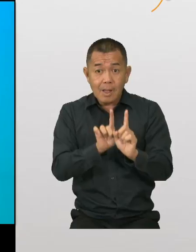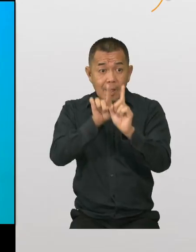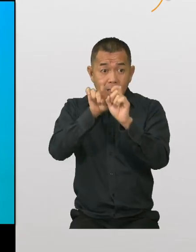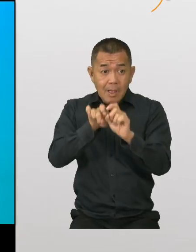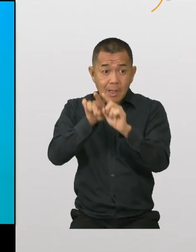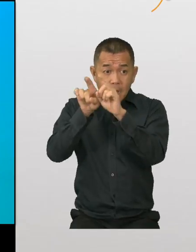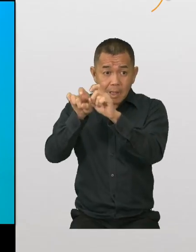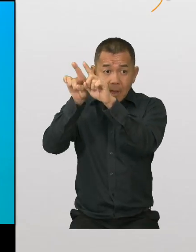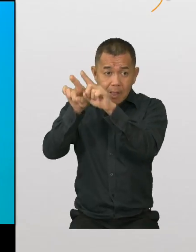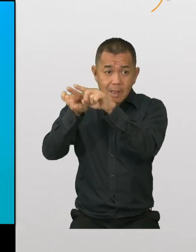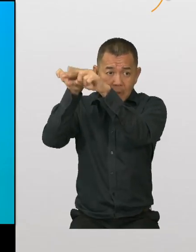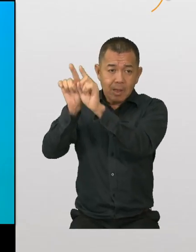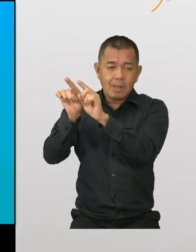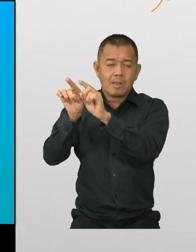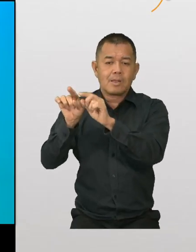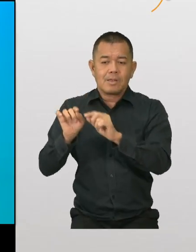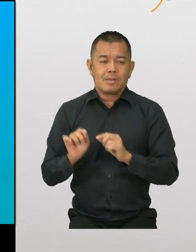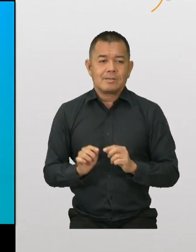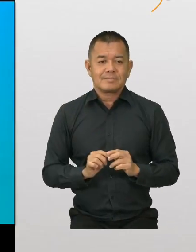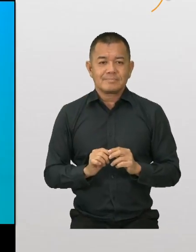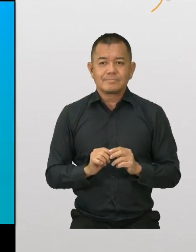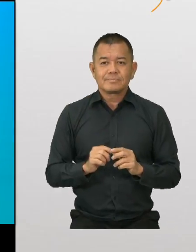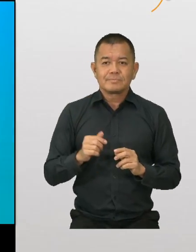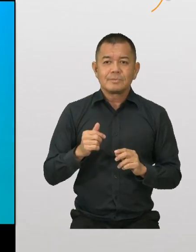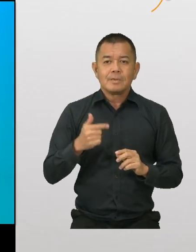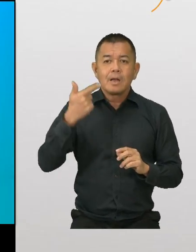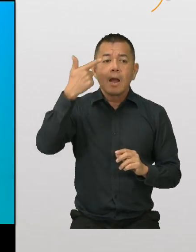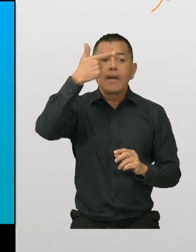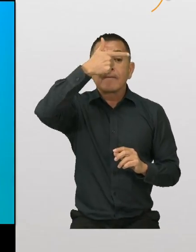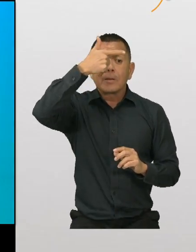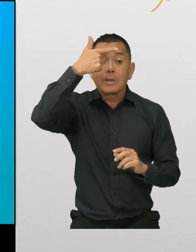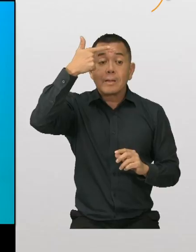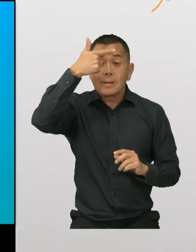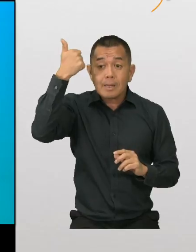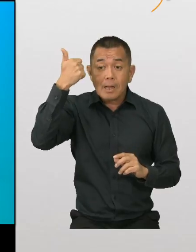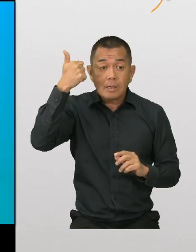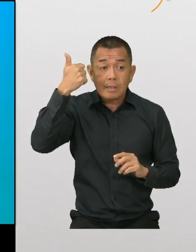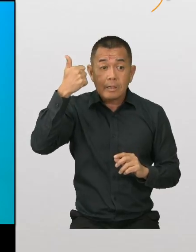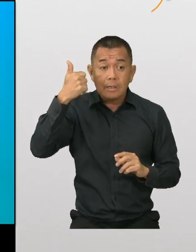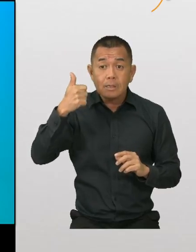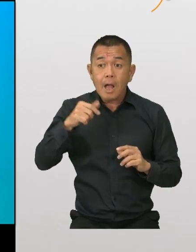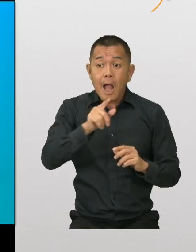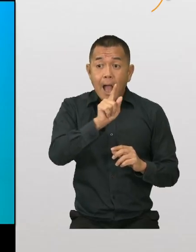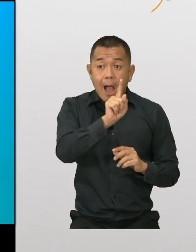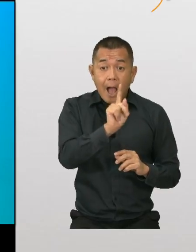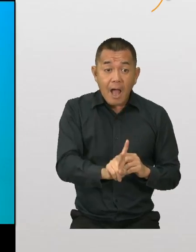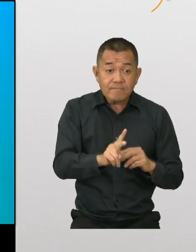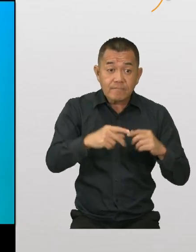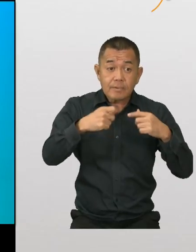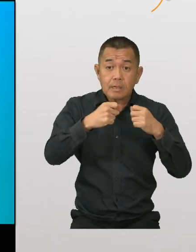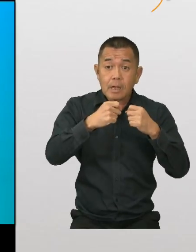电费的成本差不多 That's because about half of our electricity 天然气 costs come from 换句话 oil, 说跟 which 油价有 means